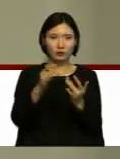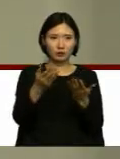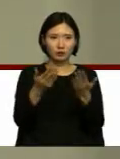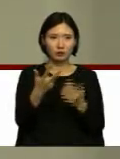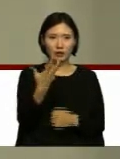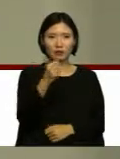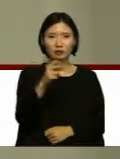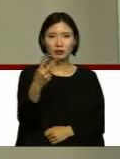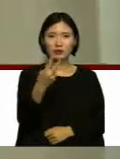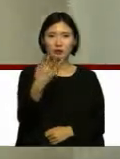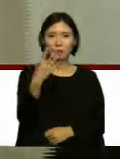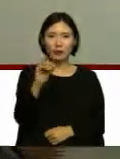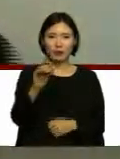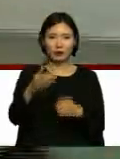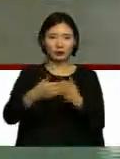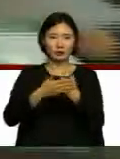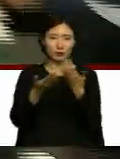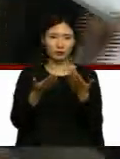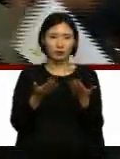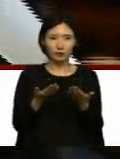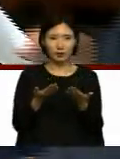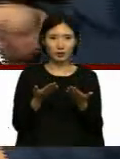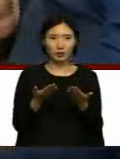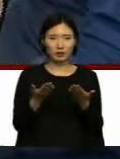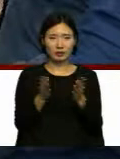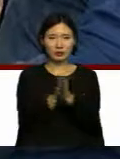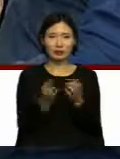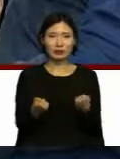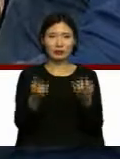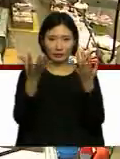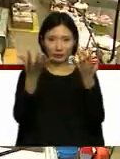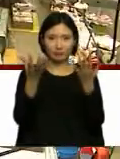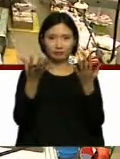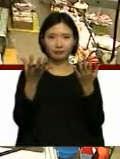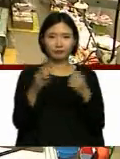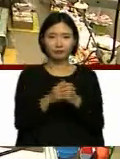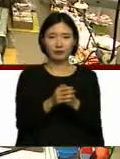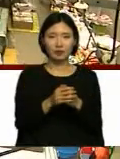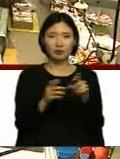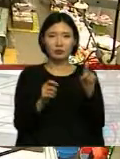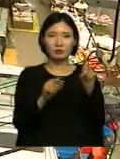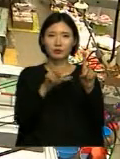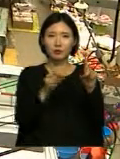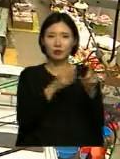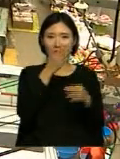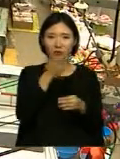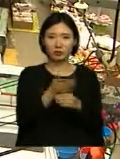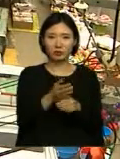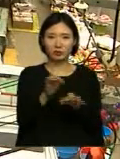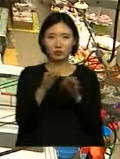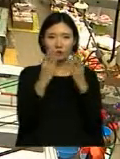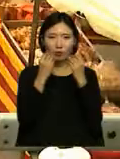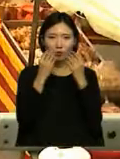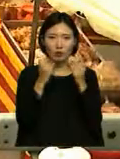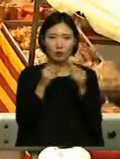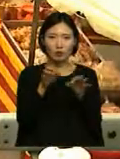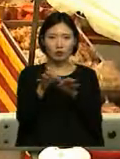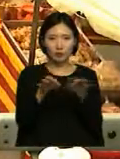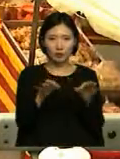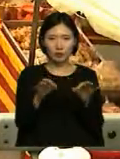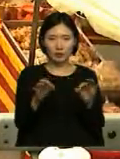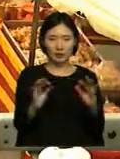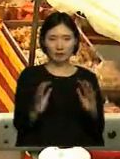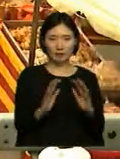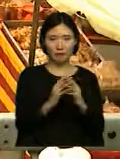돼 지난 22일 관련 사업단 개소식을 가졌습니다. 또한 11월 중으로는 시장 복합 쇼핑센터 건물